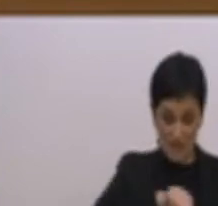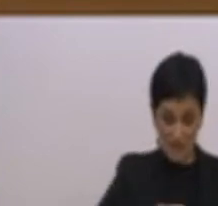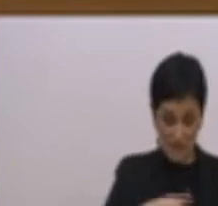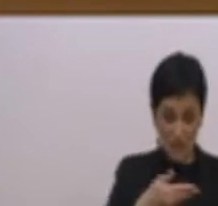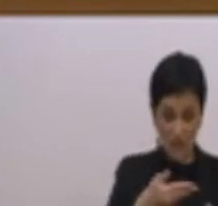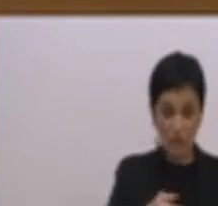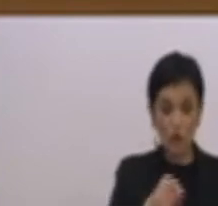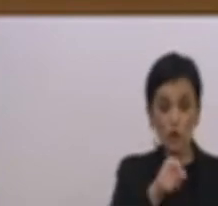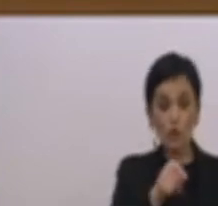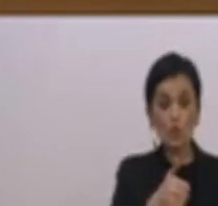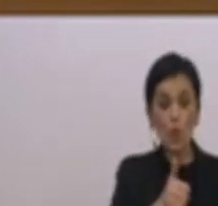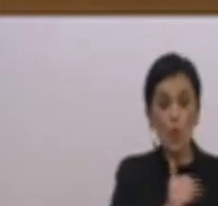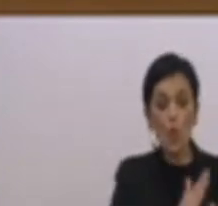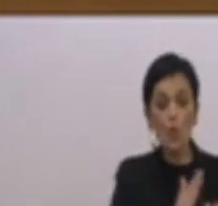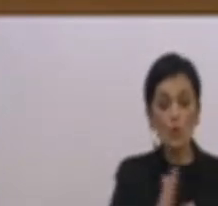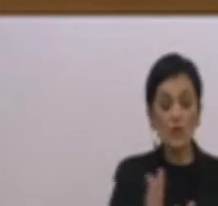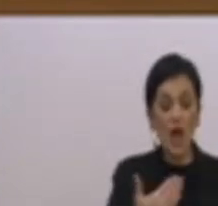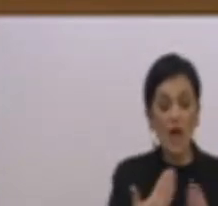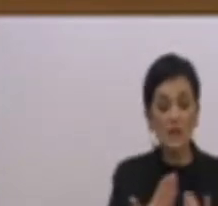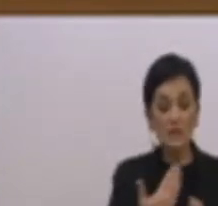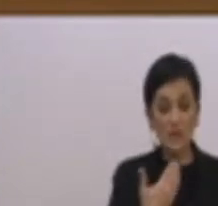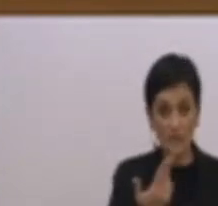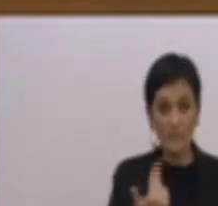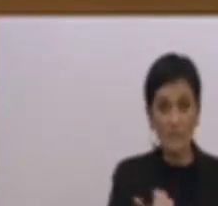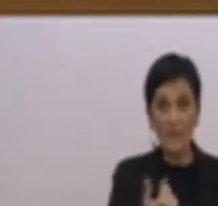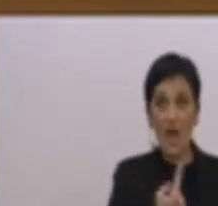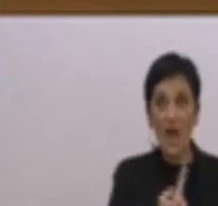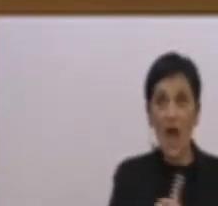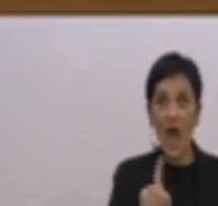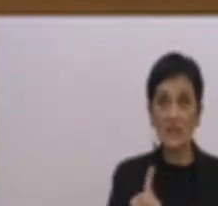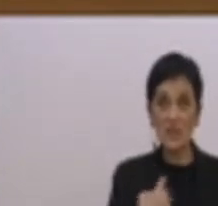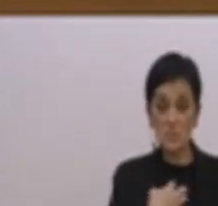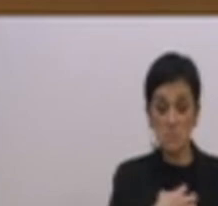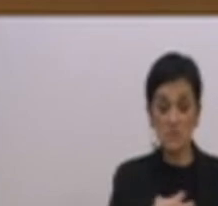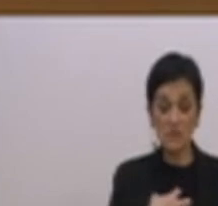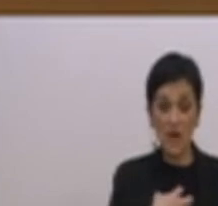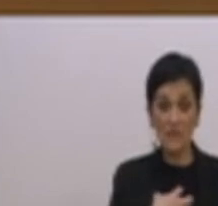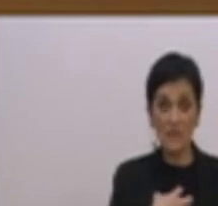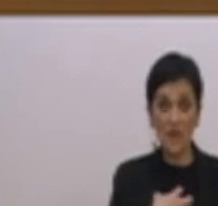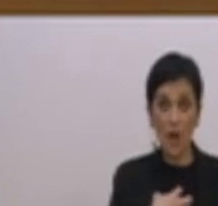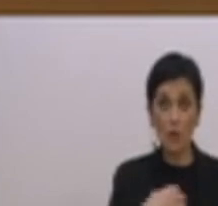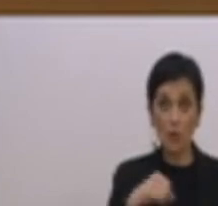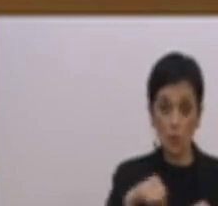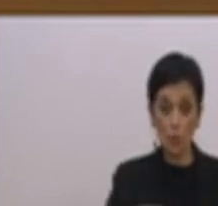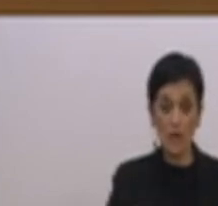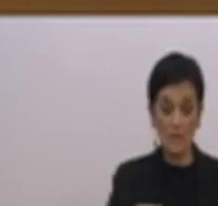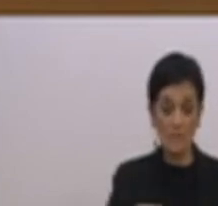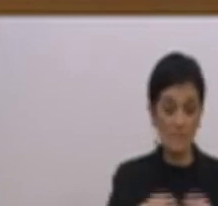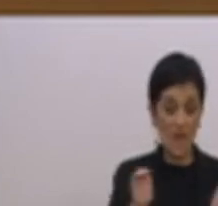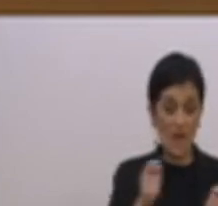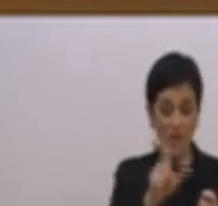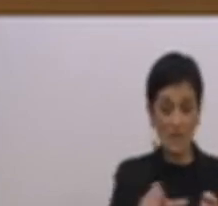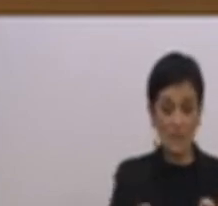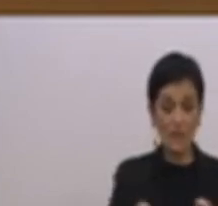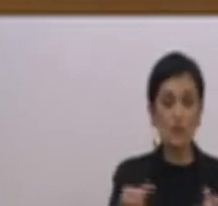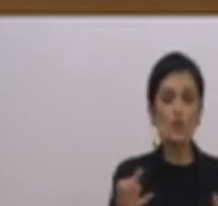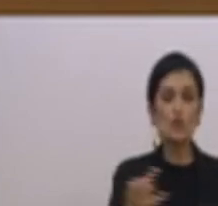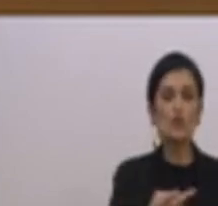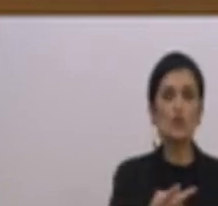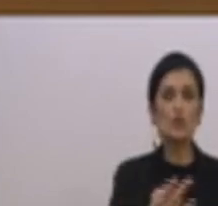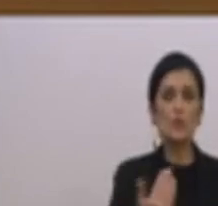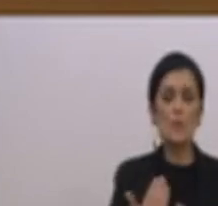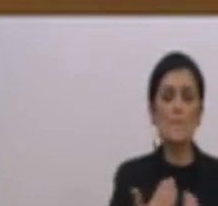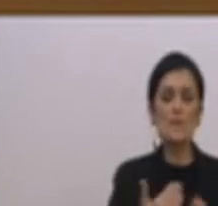მას როგორ ექცევ. Და დიახ, ერთ-ერთი მთავარი, რაც უფლებად დამყარებულ ადამიანებს ჭირდებათ, ეს არის მათ